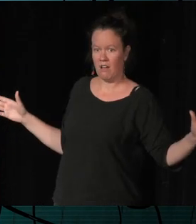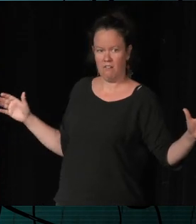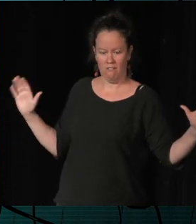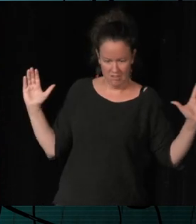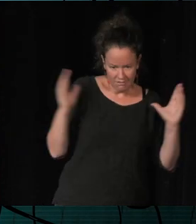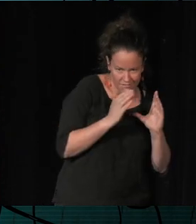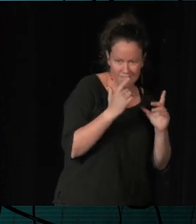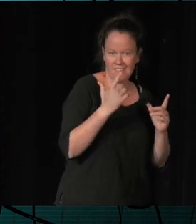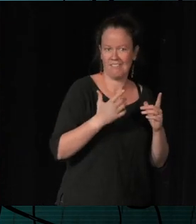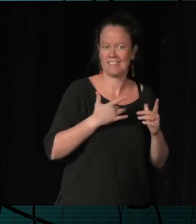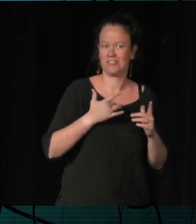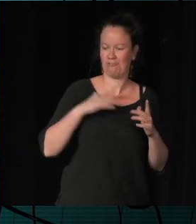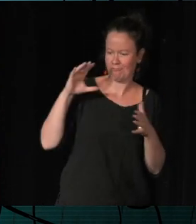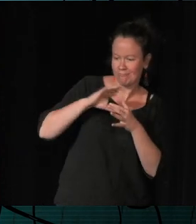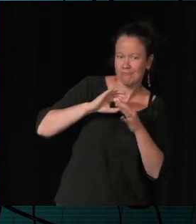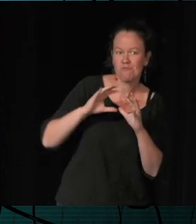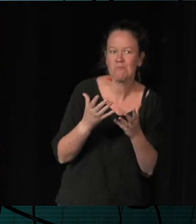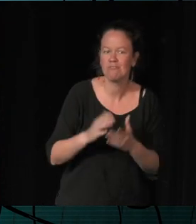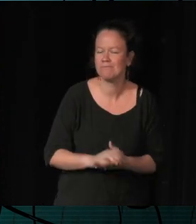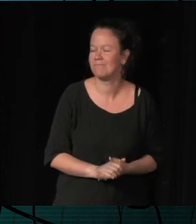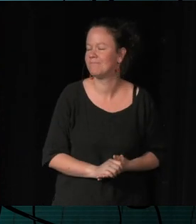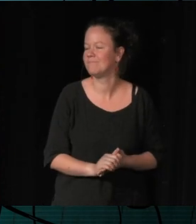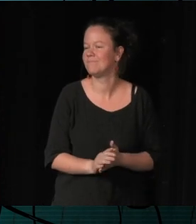ouvert par des éléments fantastiques?